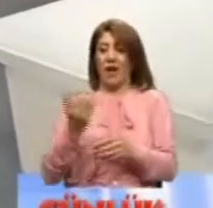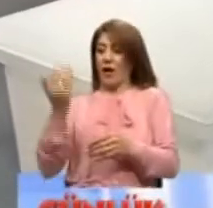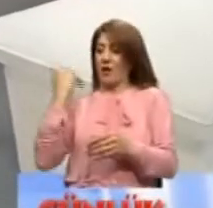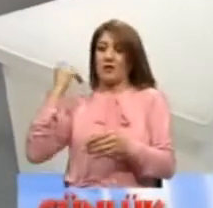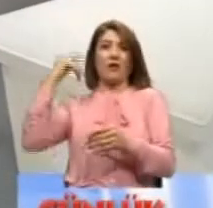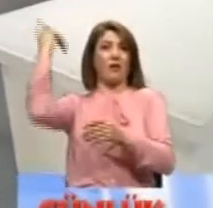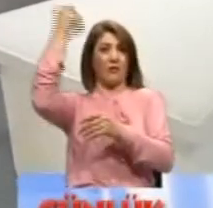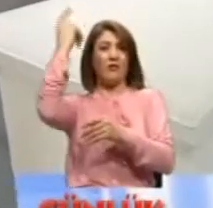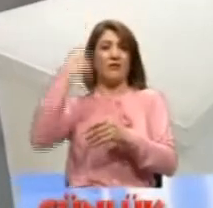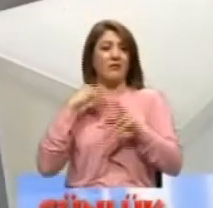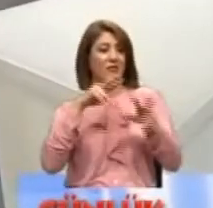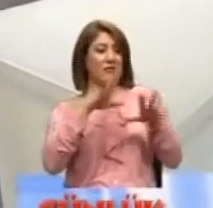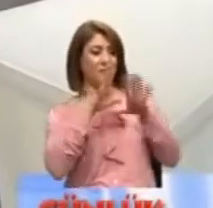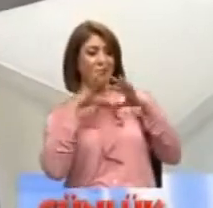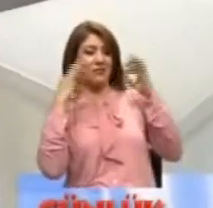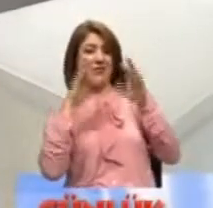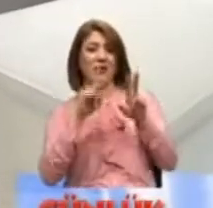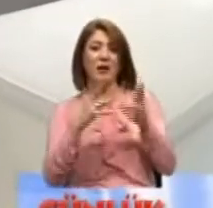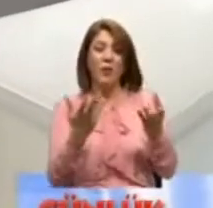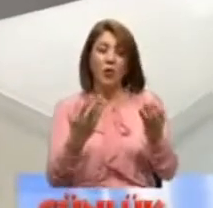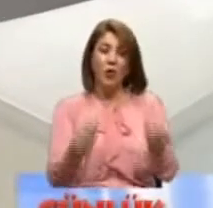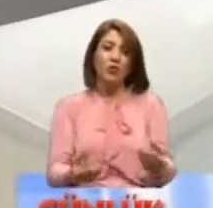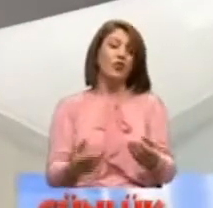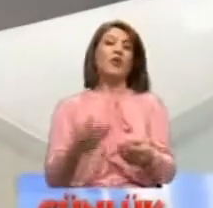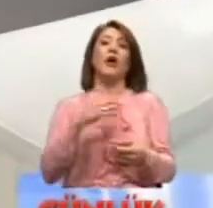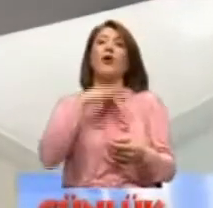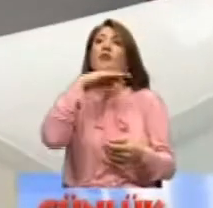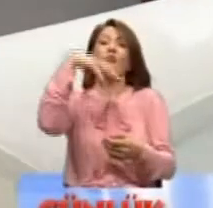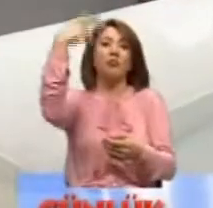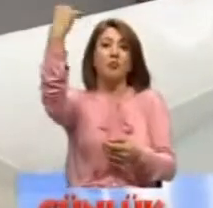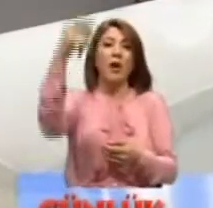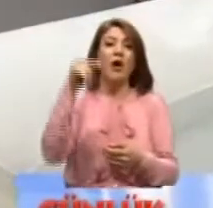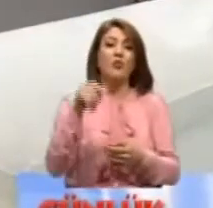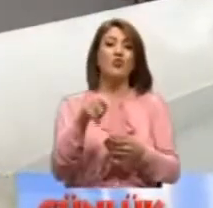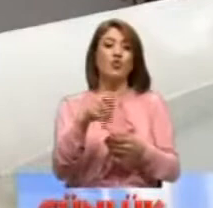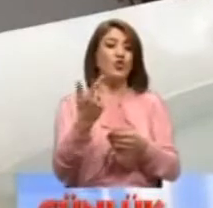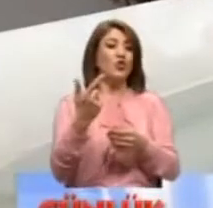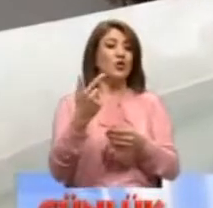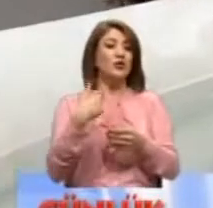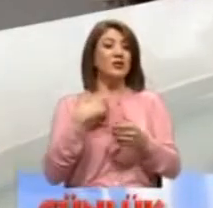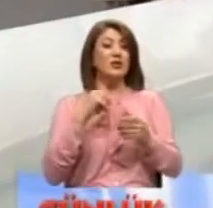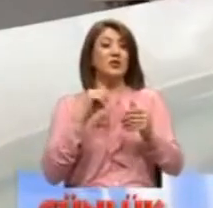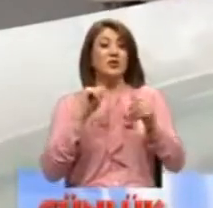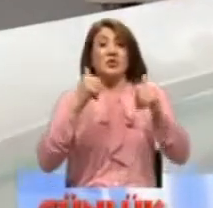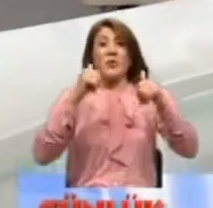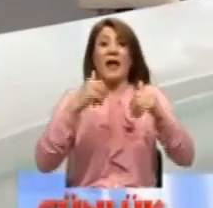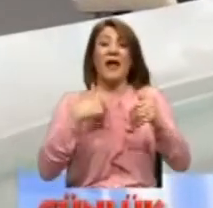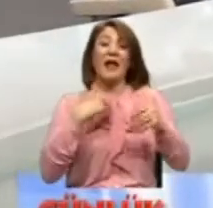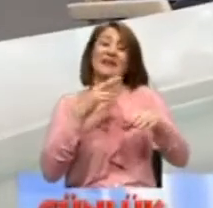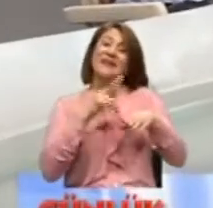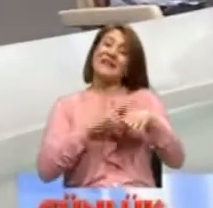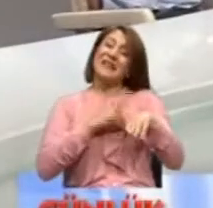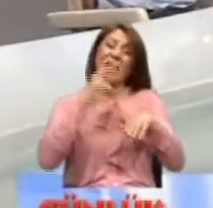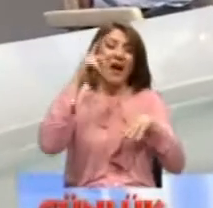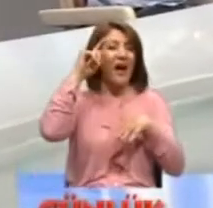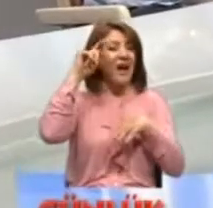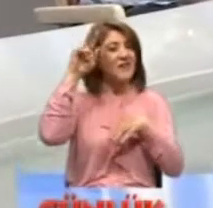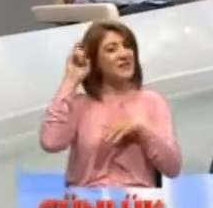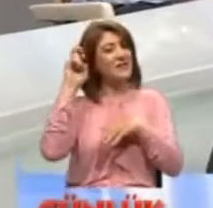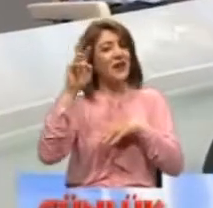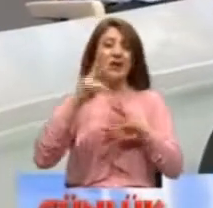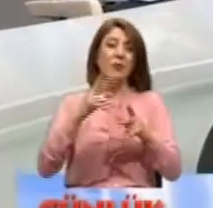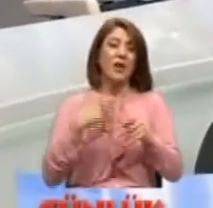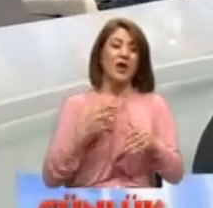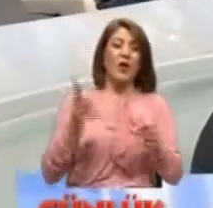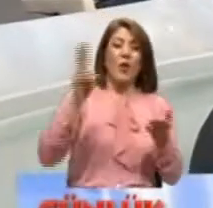Evet, eğleniyorlar. Evcil helikopterim. Şey var. Çok güzel. Yabancılar bunu hep böyle onun kutsal anısına falan diye bir bahaneyle yapıyorlar ya. Hayvan uçtuğu için çok mutluymuş